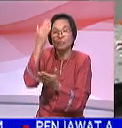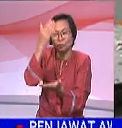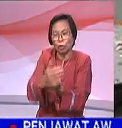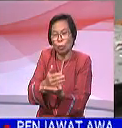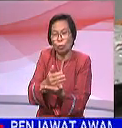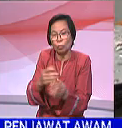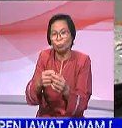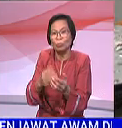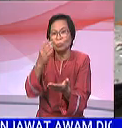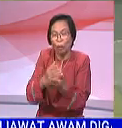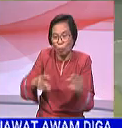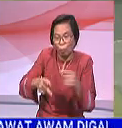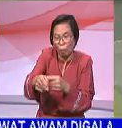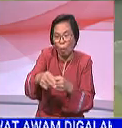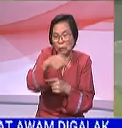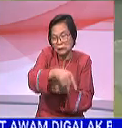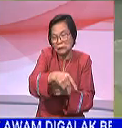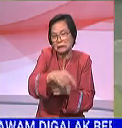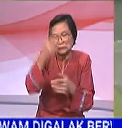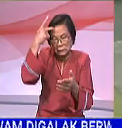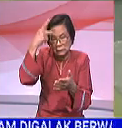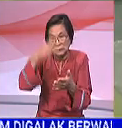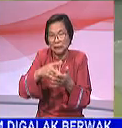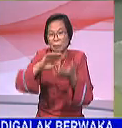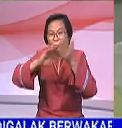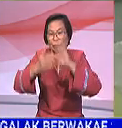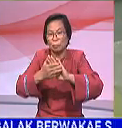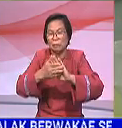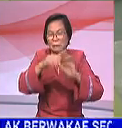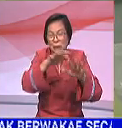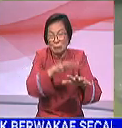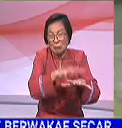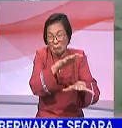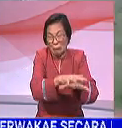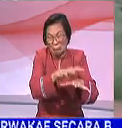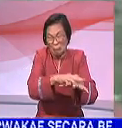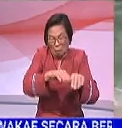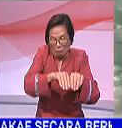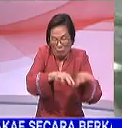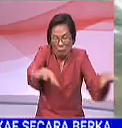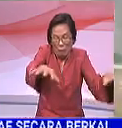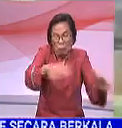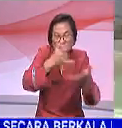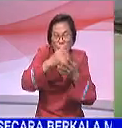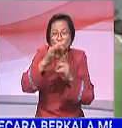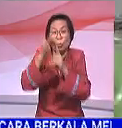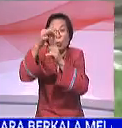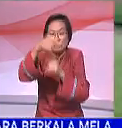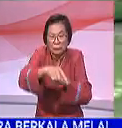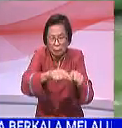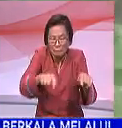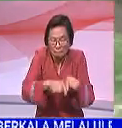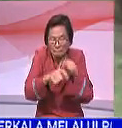memutihkan kawasan-kawasan yang telah dikenal pasti menjadi lubo pengedaran dada terutama sekali kawasan